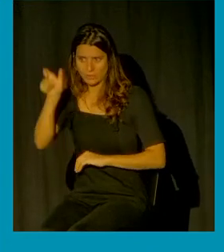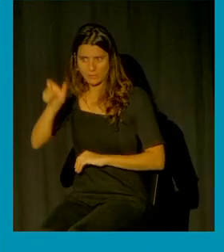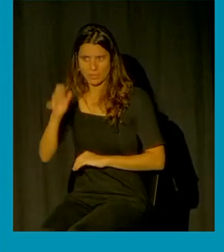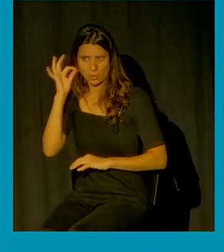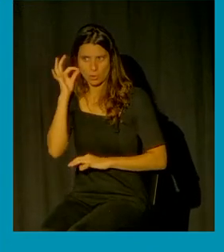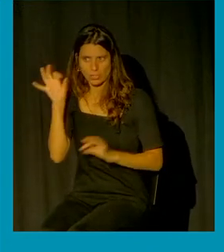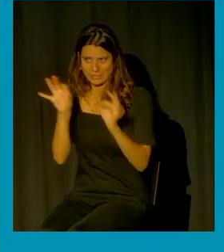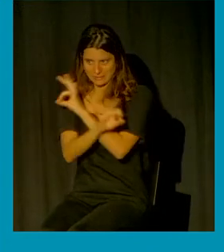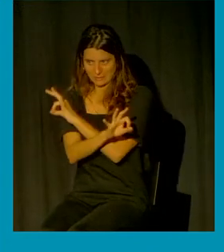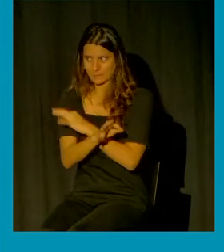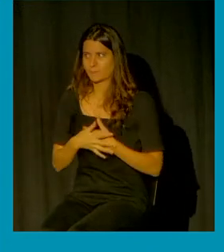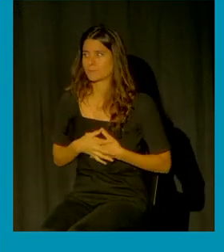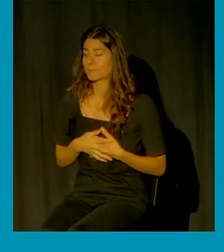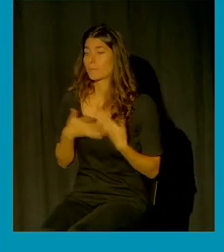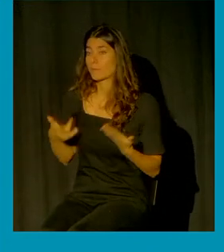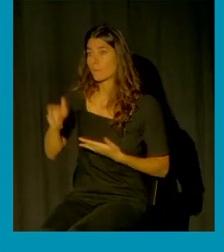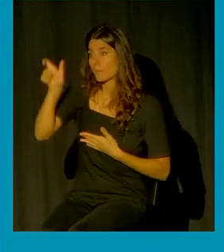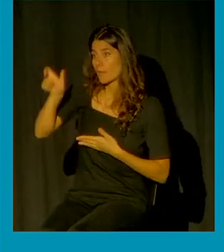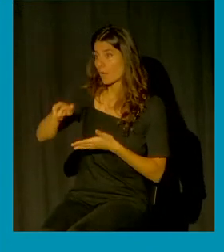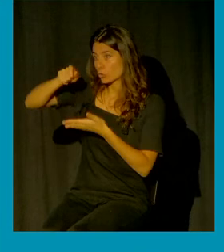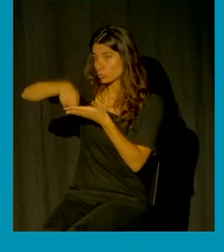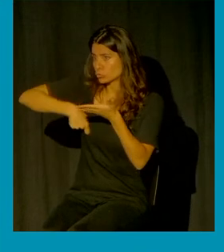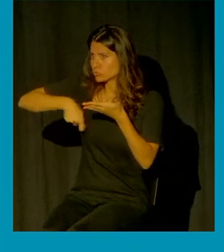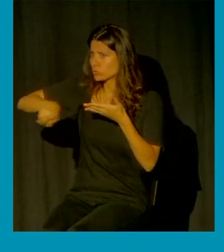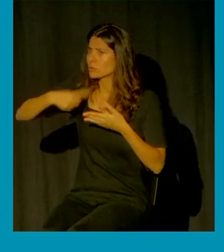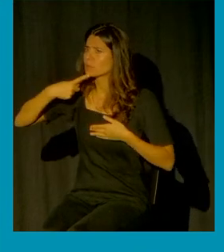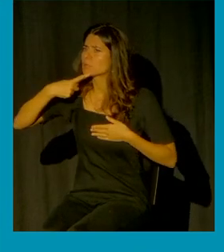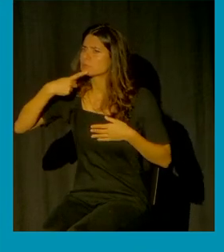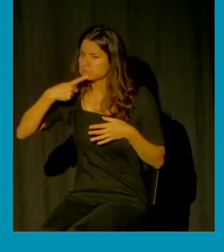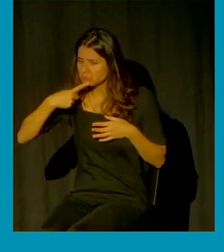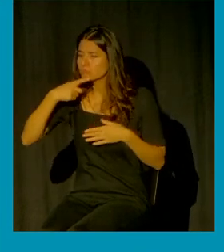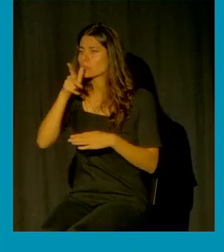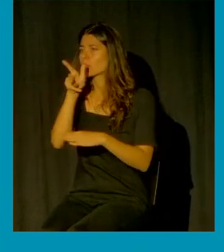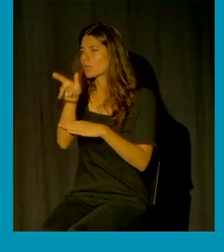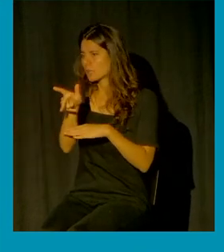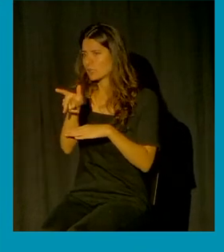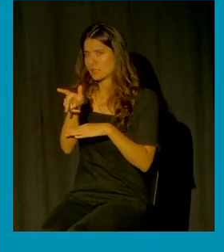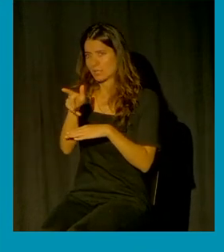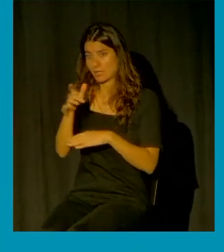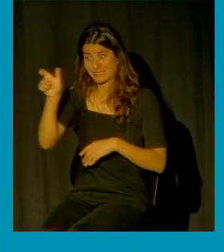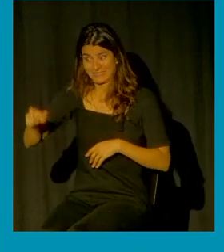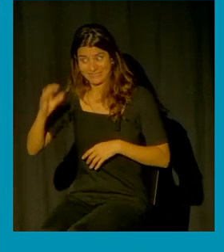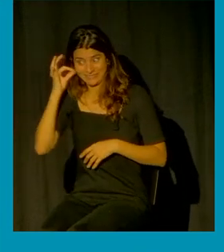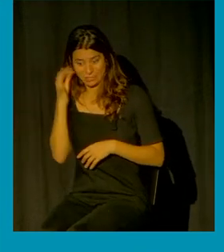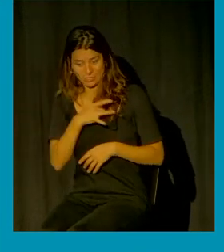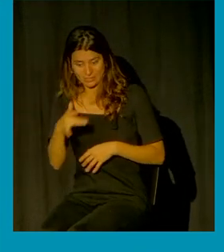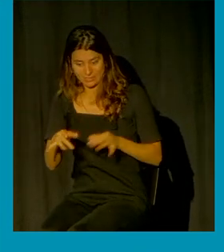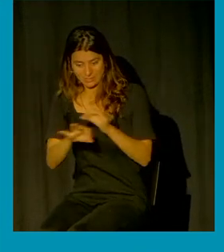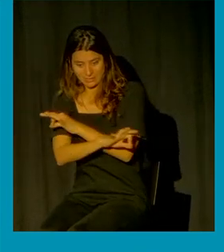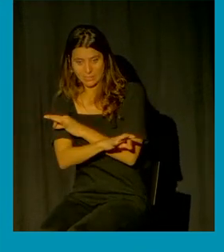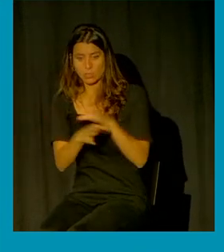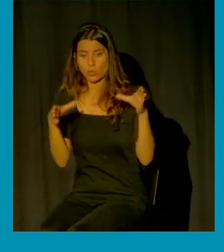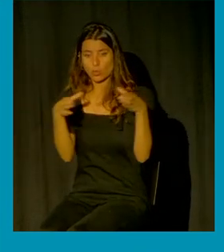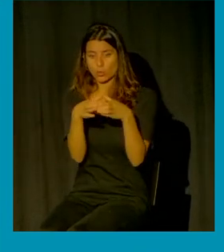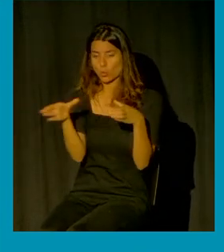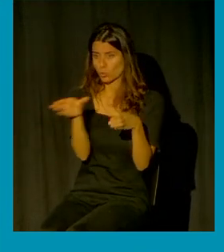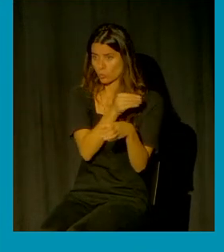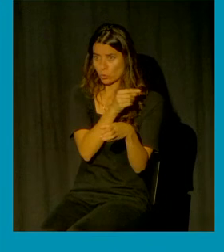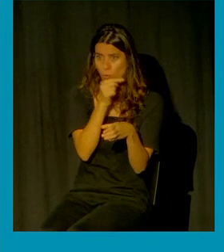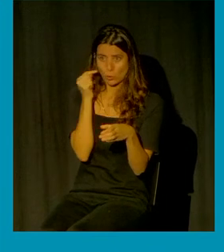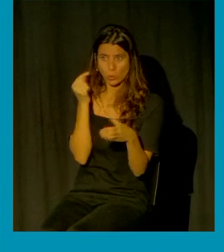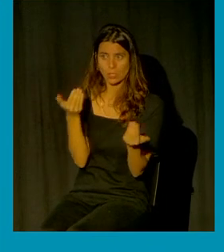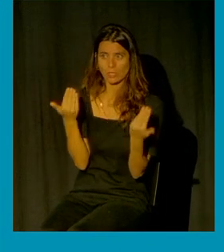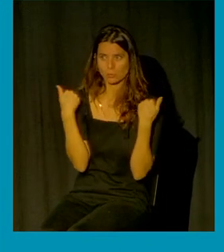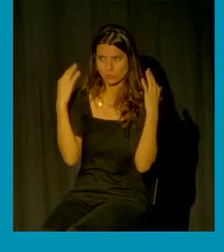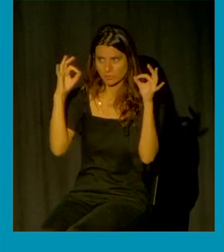i per tant el jutge va determinar que del delicte d'agravació inconsentida tots responien però a l'hora de